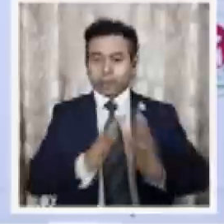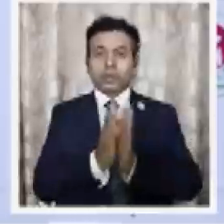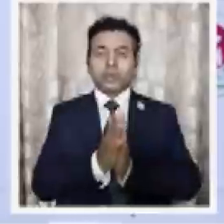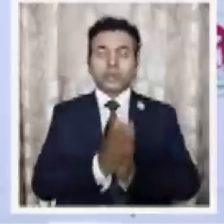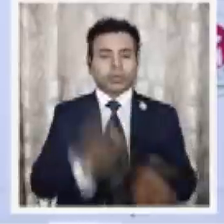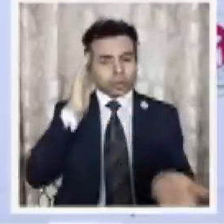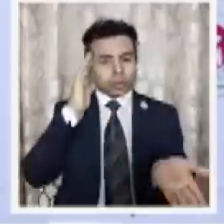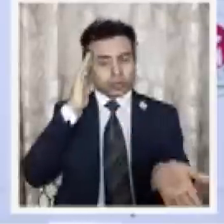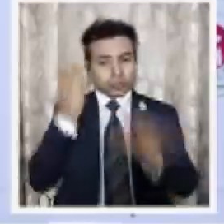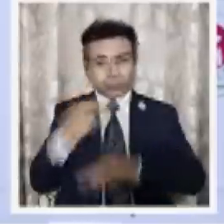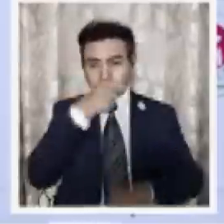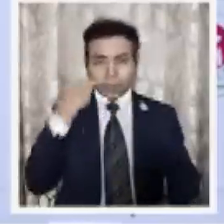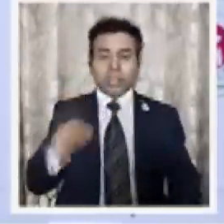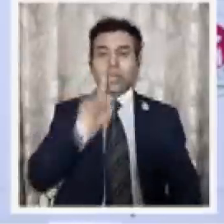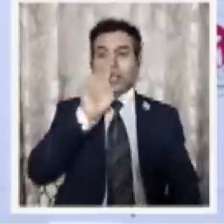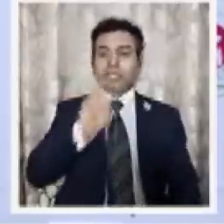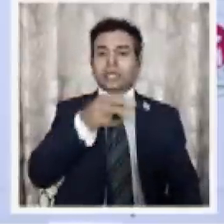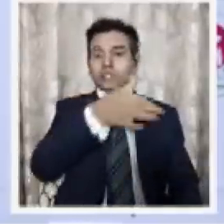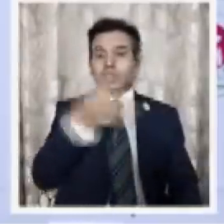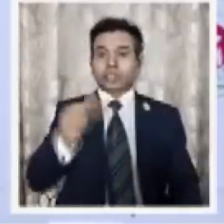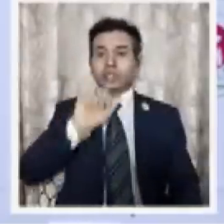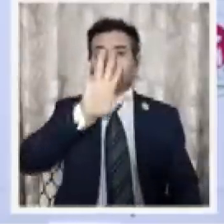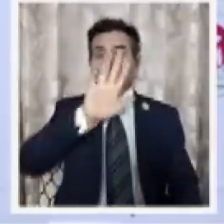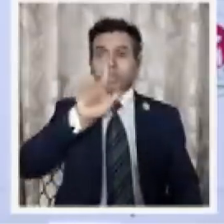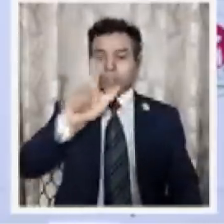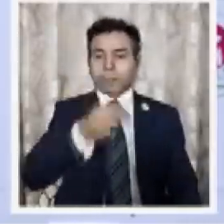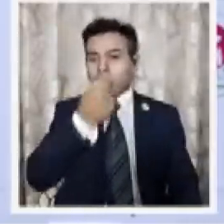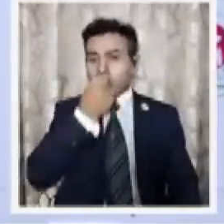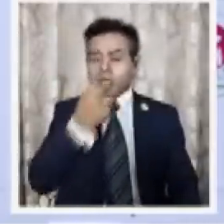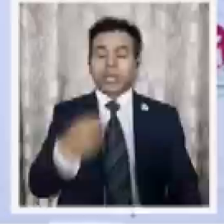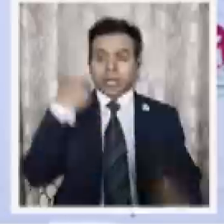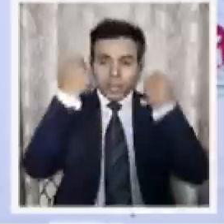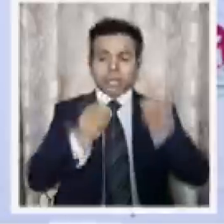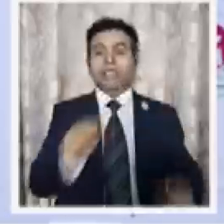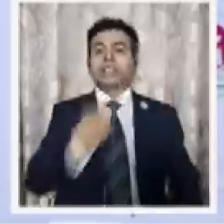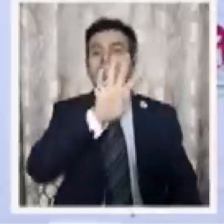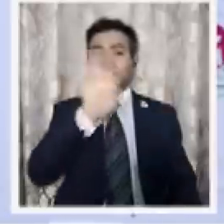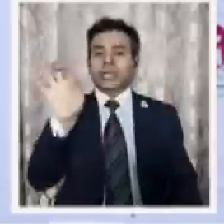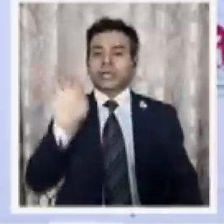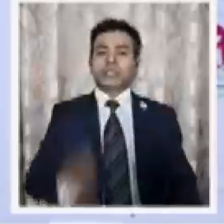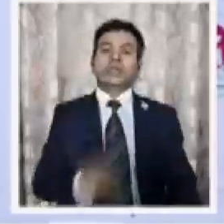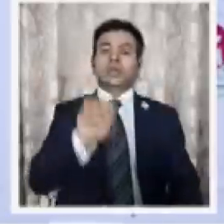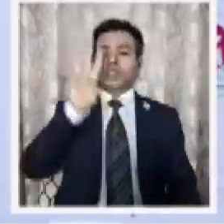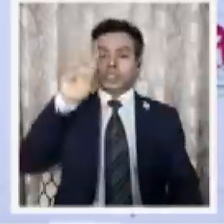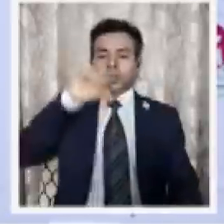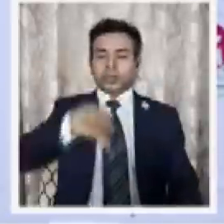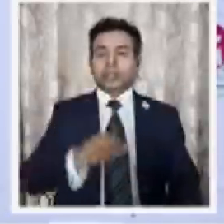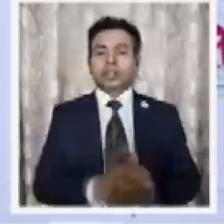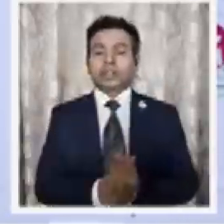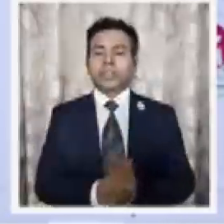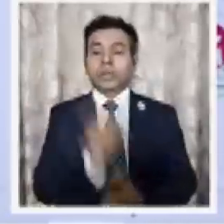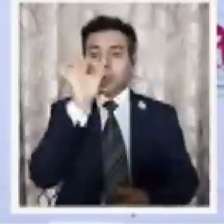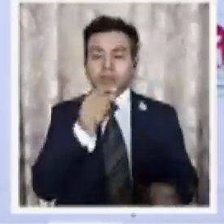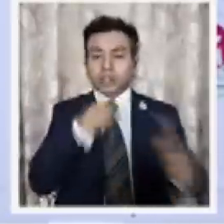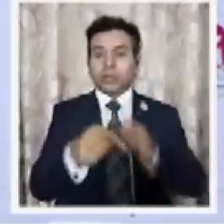এ পর্যন্ত মৃত্যুবরণ করেছেন পুরুষ 1,657 জন এবং নারী 439 জন।